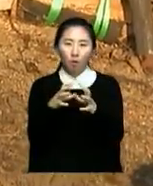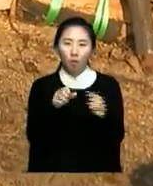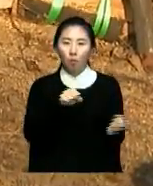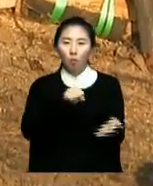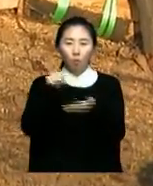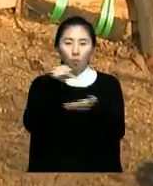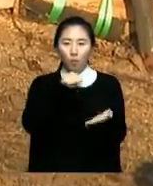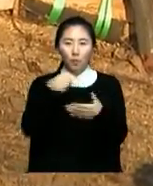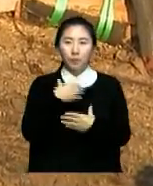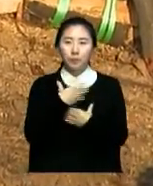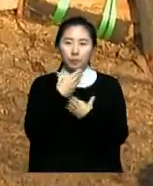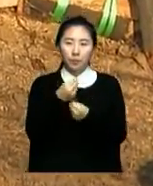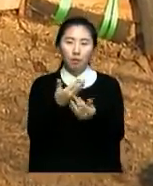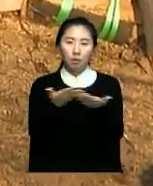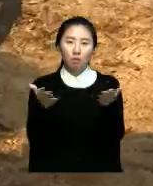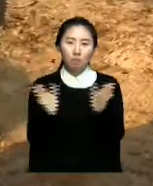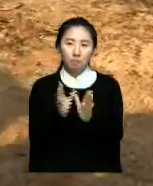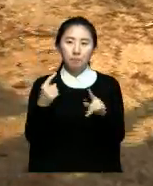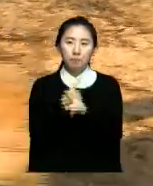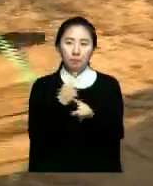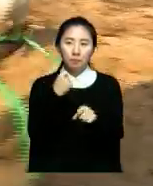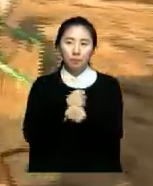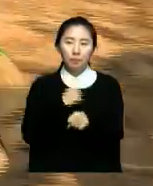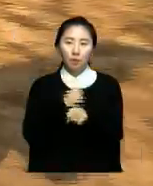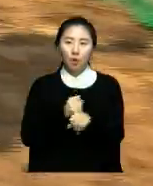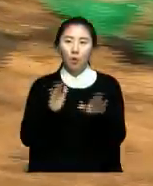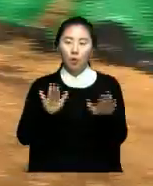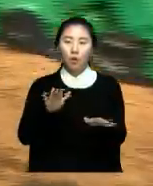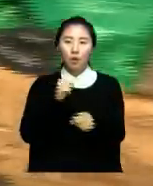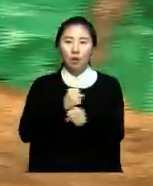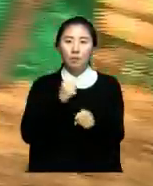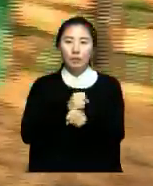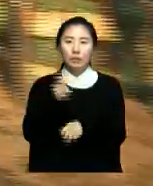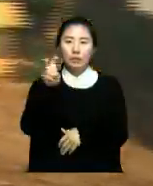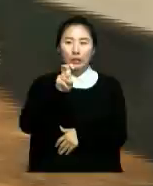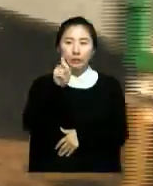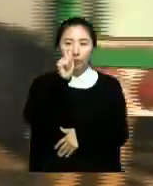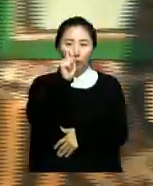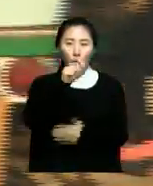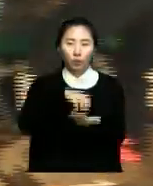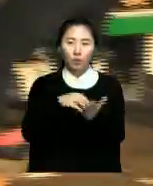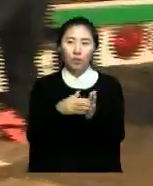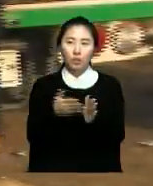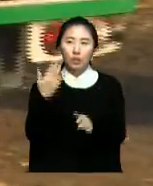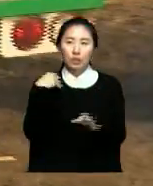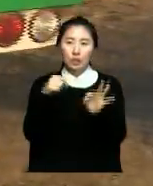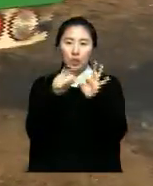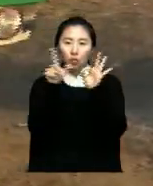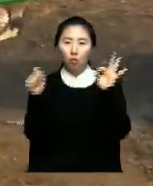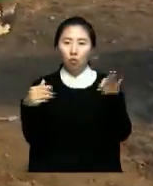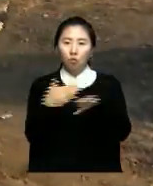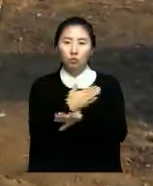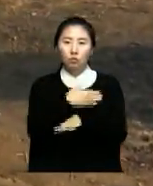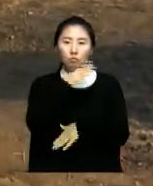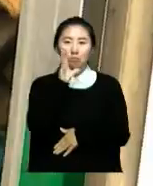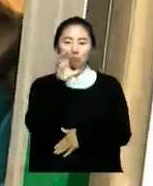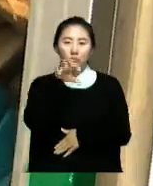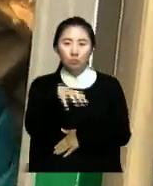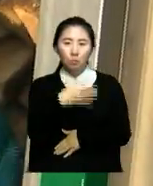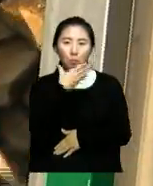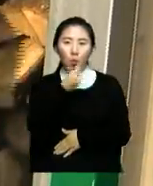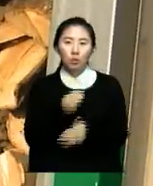옮기기 편하도록 한 단씩 묶었습니다. 올해 만든 장작 20여 톤은 지난 10월부터 양로원